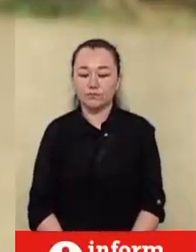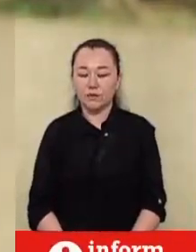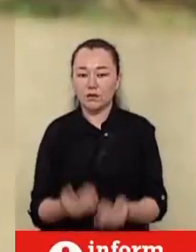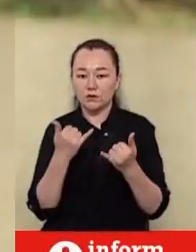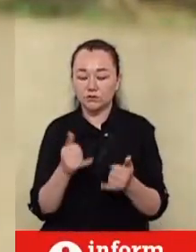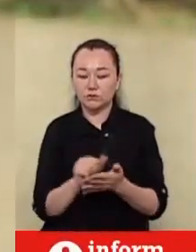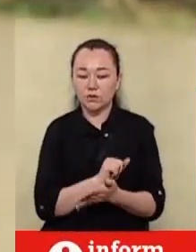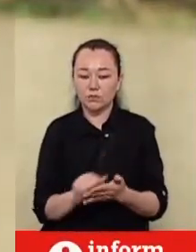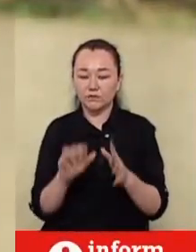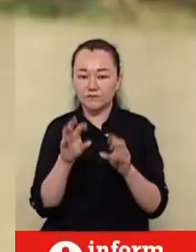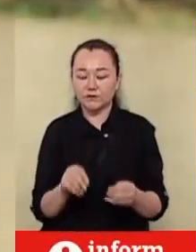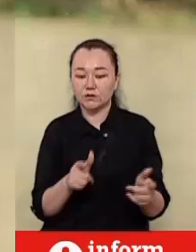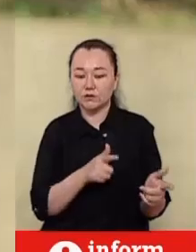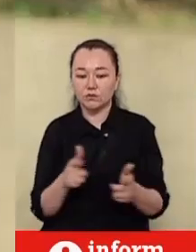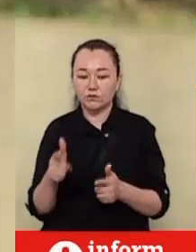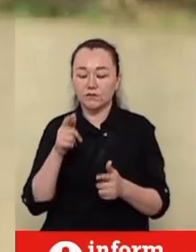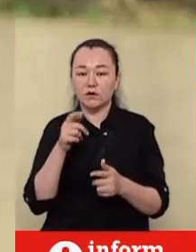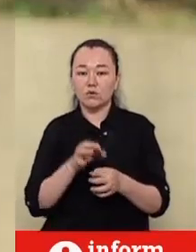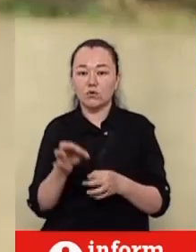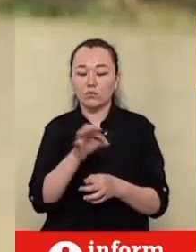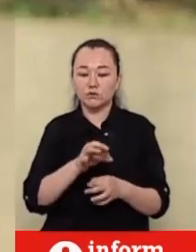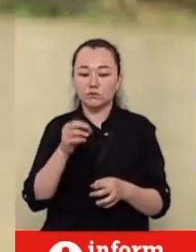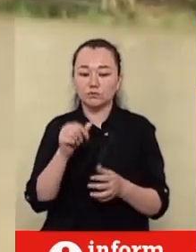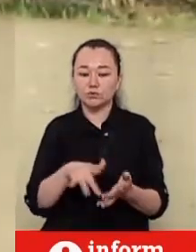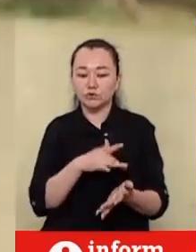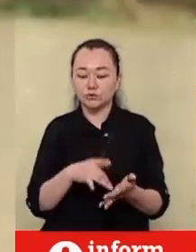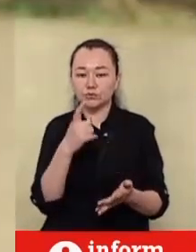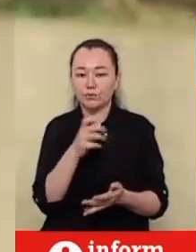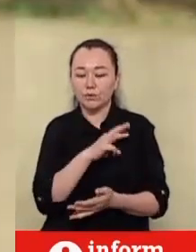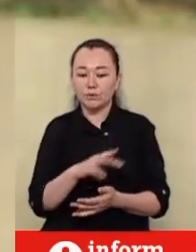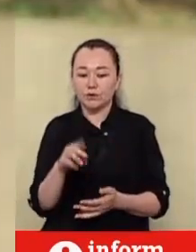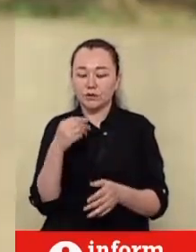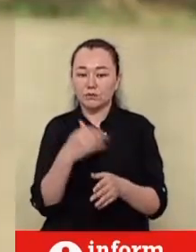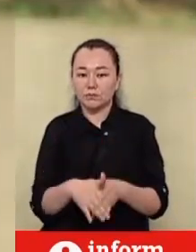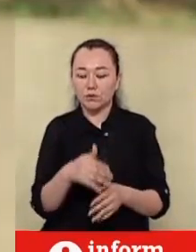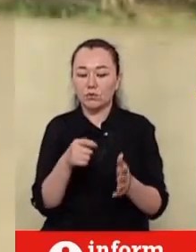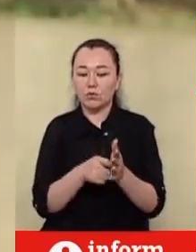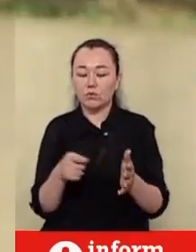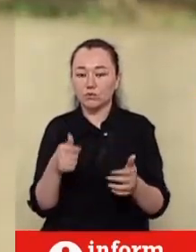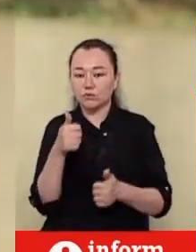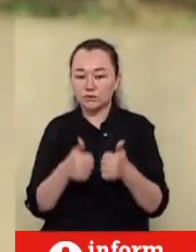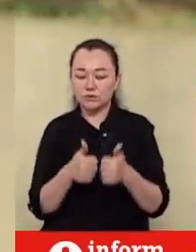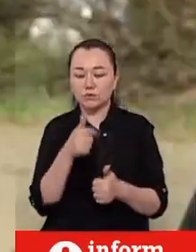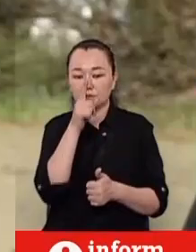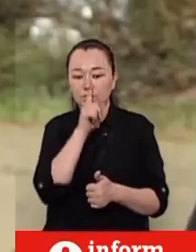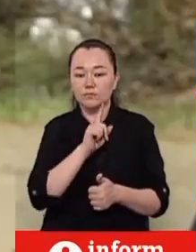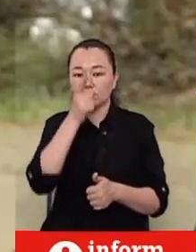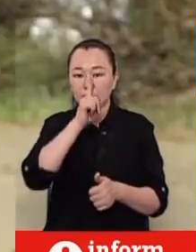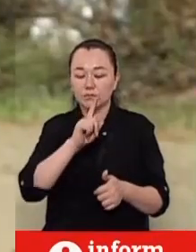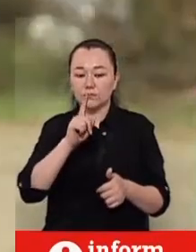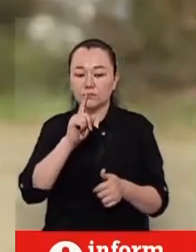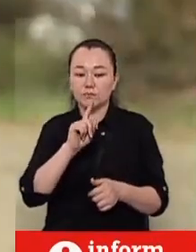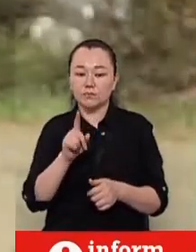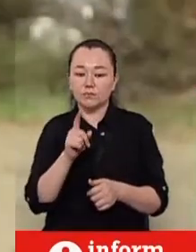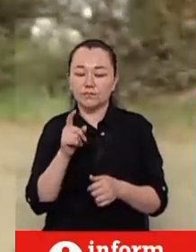Қазір құжаттар барлығы дайындалды. Облыс бюджетінен 100 миллион теңге бөлінді. Конкурстық жұмыстар 1-1,5 ай көлемінде өтеді. Оны